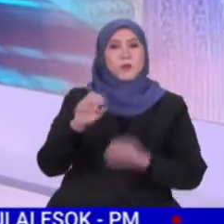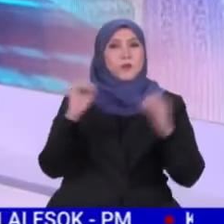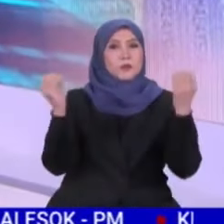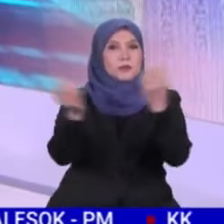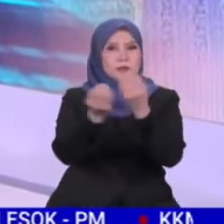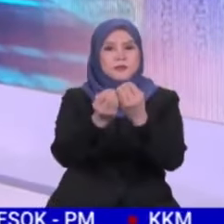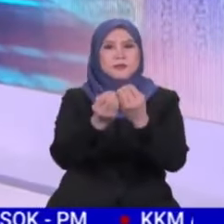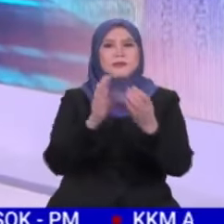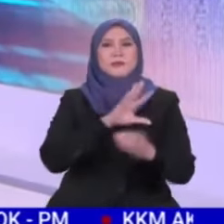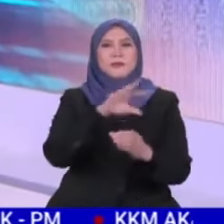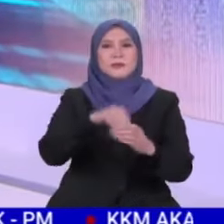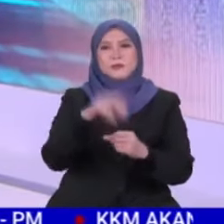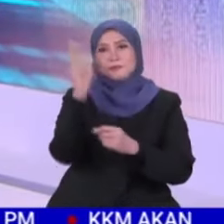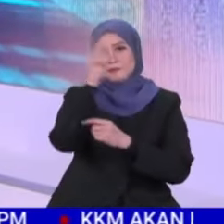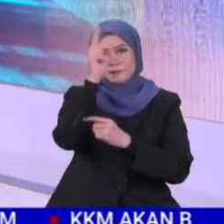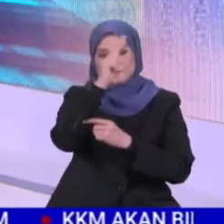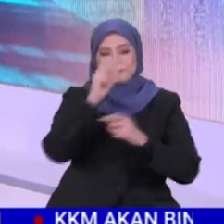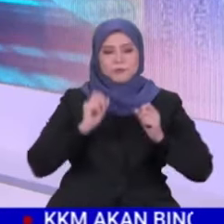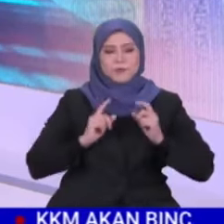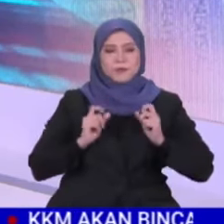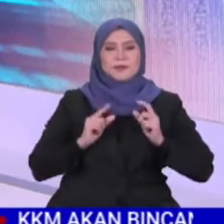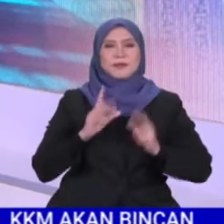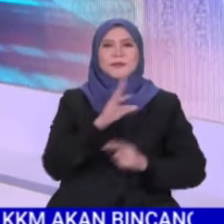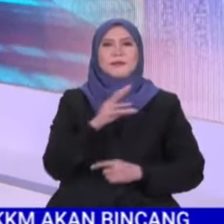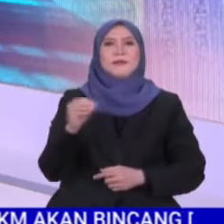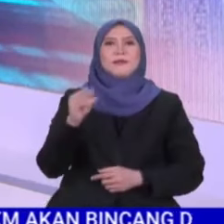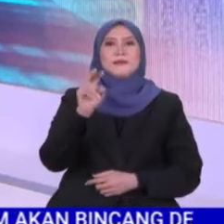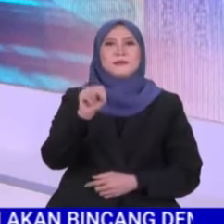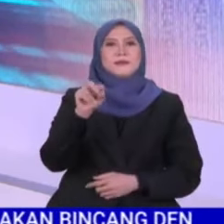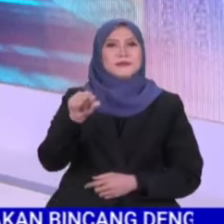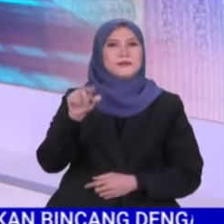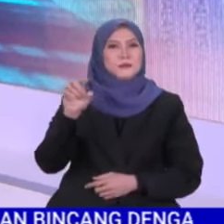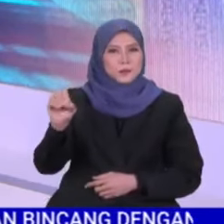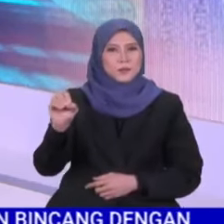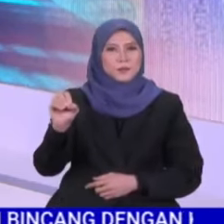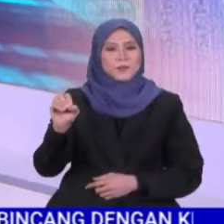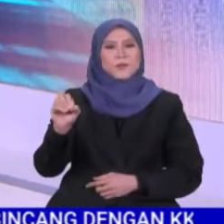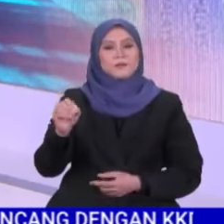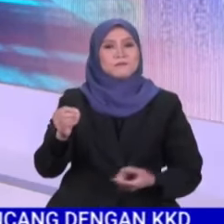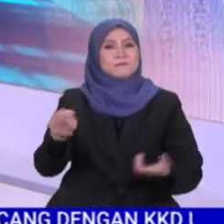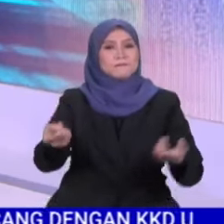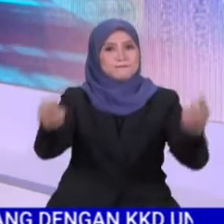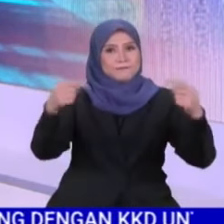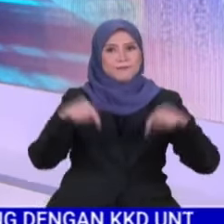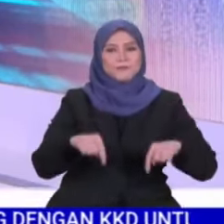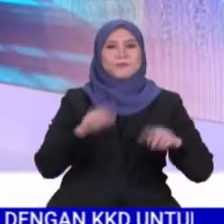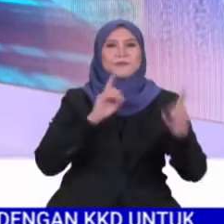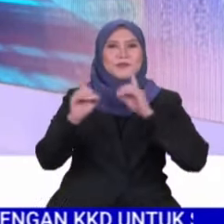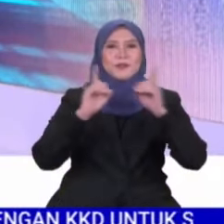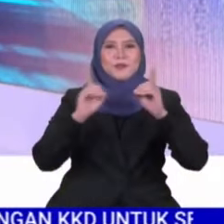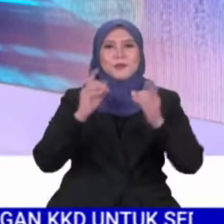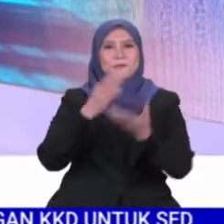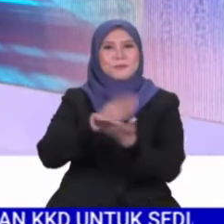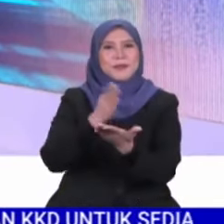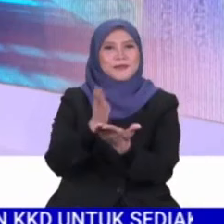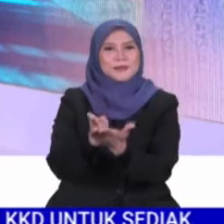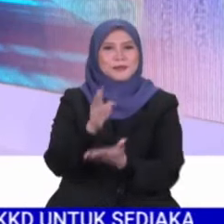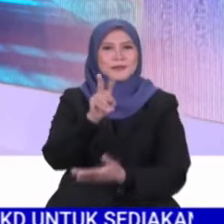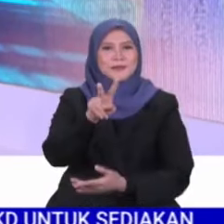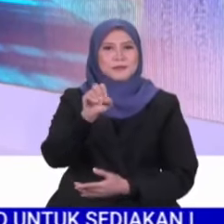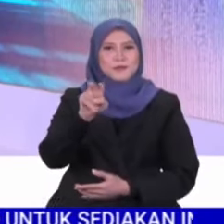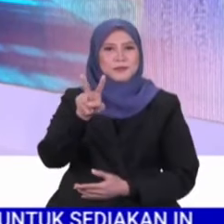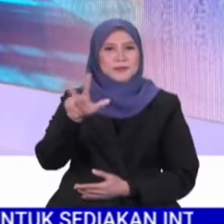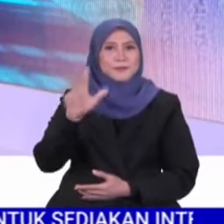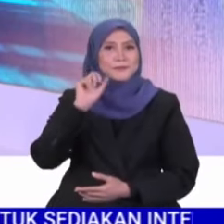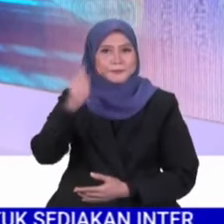termasuk jabatan kerajaan swasta dan badan bukan kerajaan Njo menghadiri majelis dialog belanjaan 2023